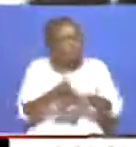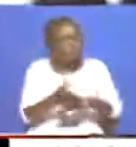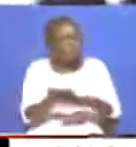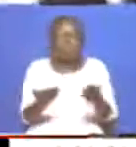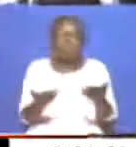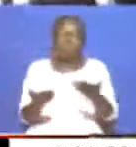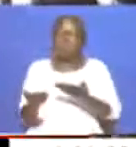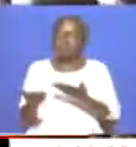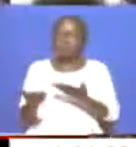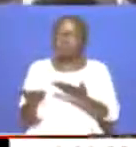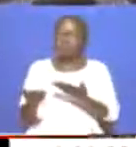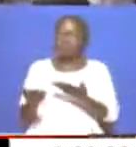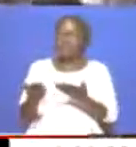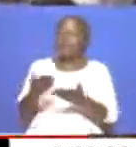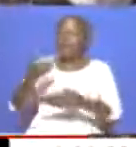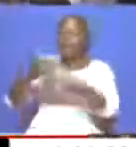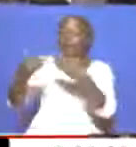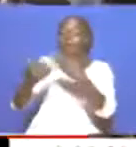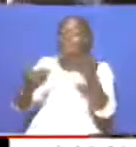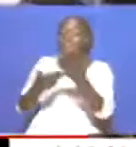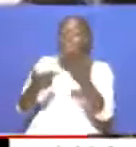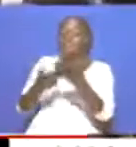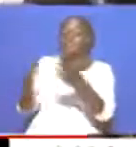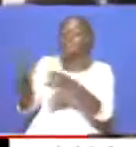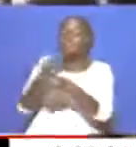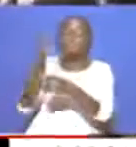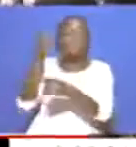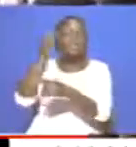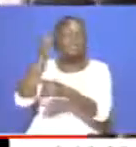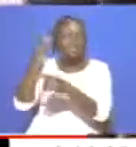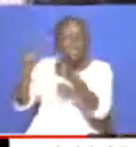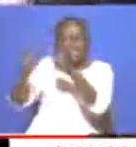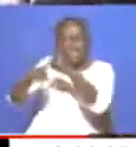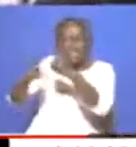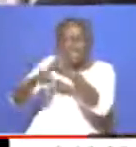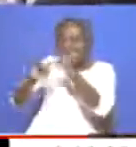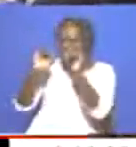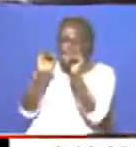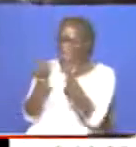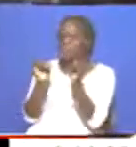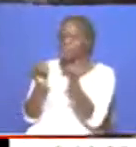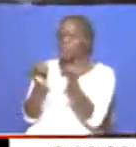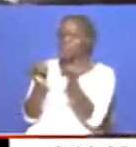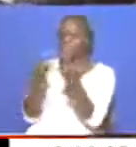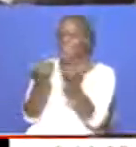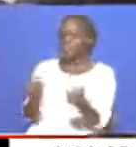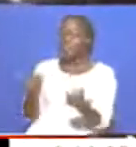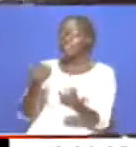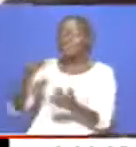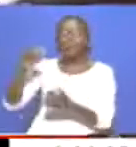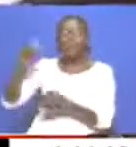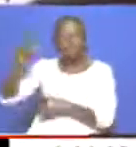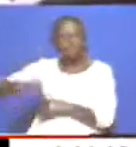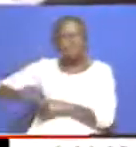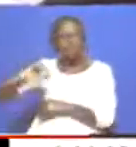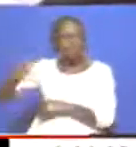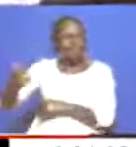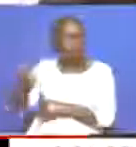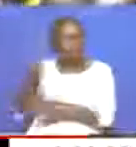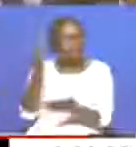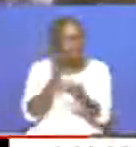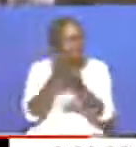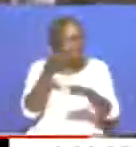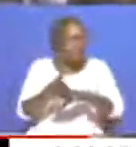Si tumejenga technical training colleges 6 mpya ya watoto wa Narok County. Ni kweli ama si